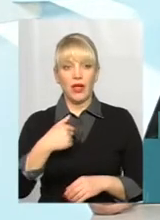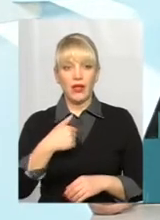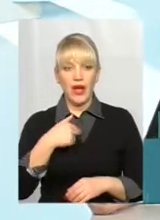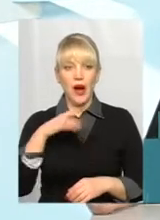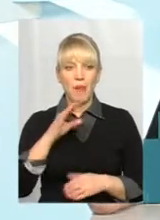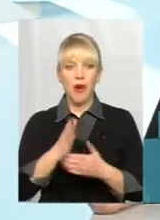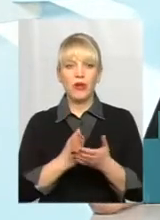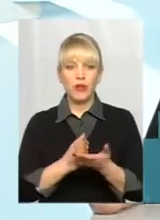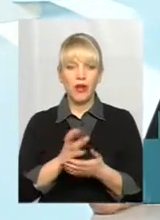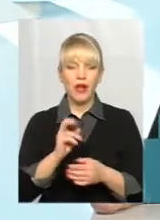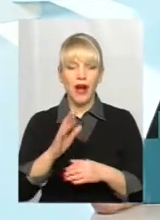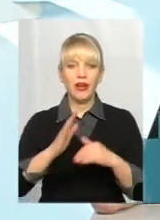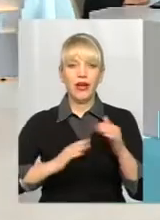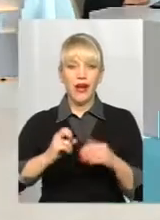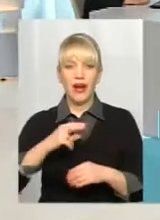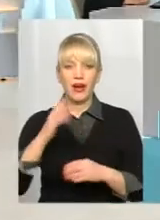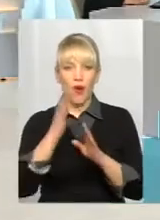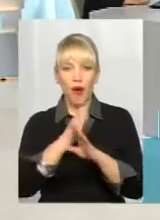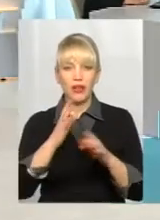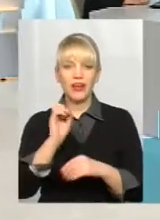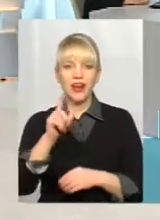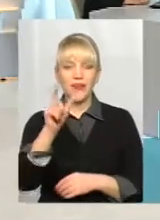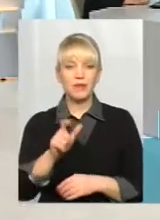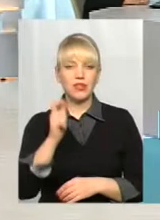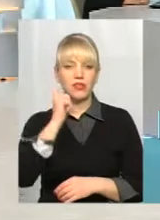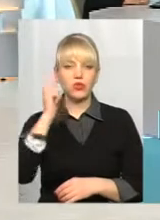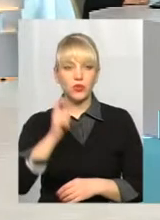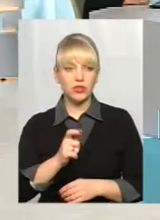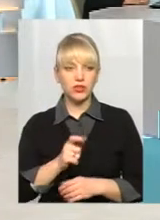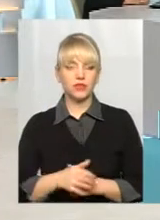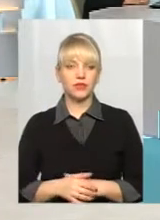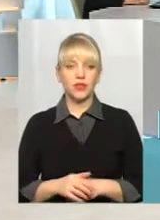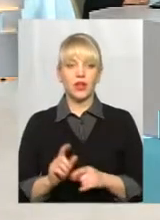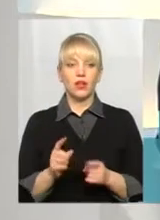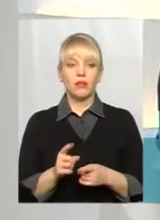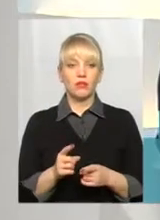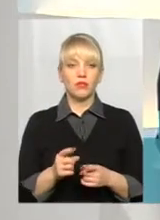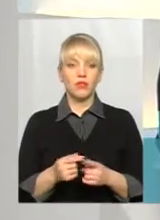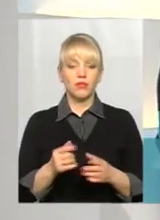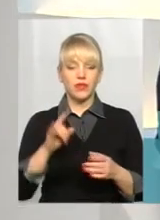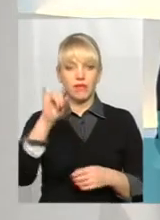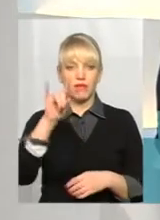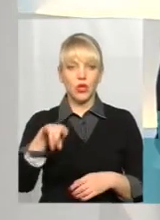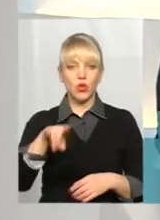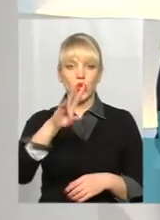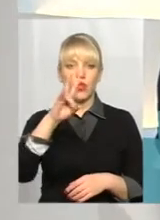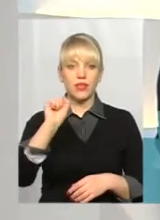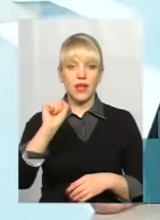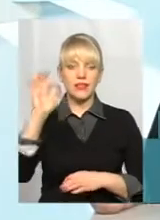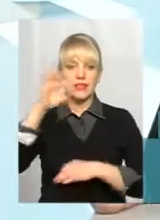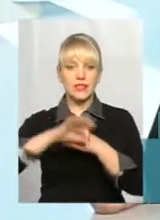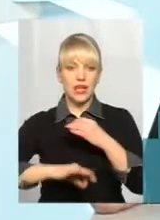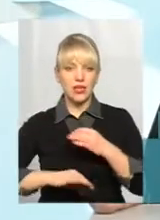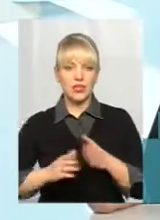службі, як еколога, так? Воно стосується сьогодні мене, як громадянина України, бо вікно на захід, чи шлях